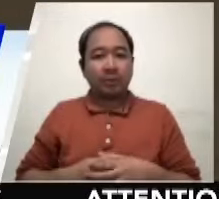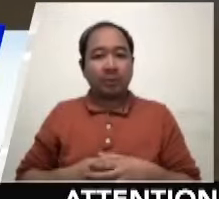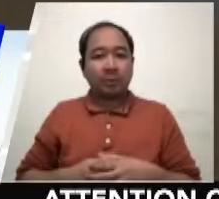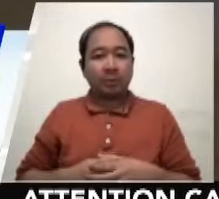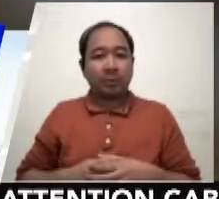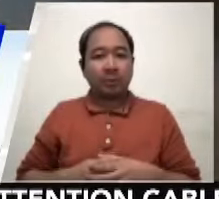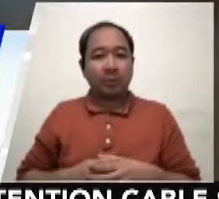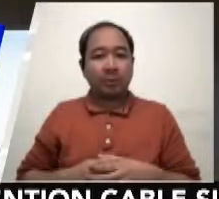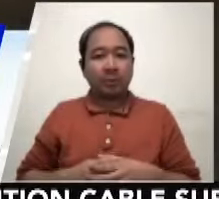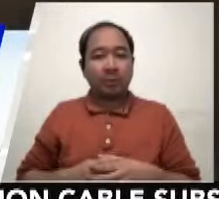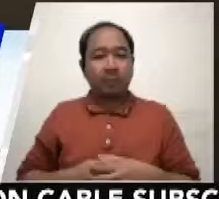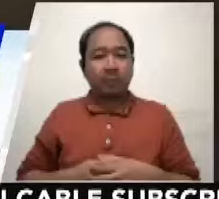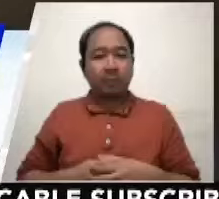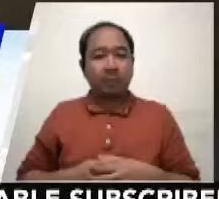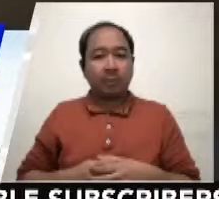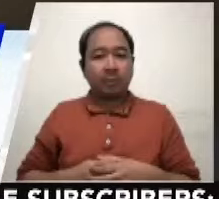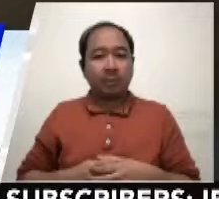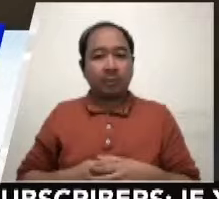Bakit ako?